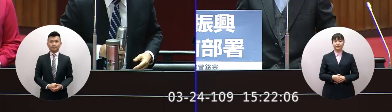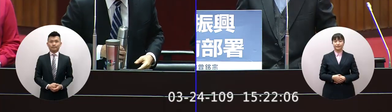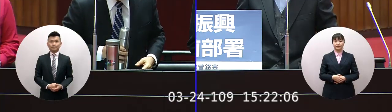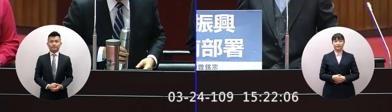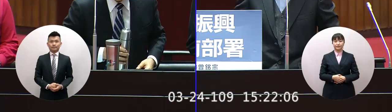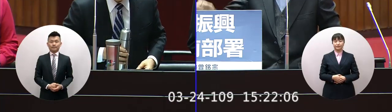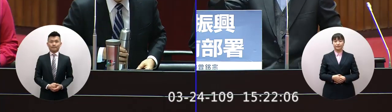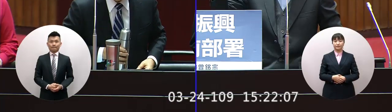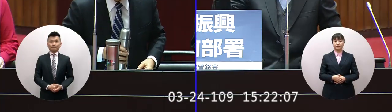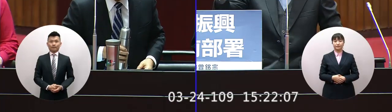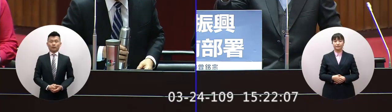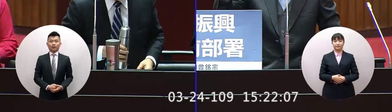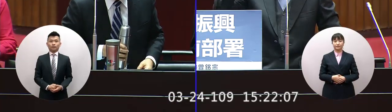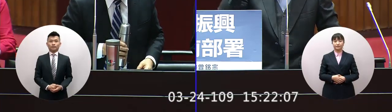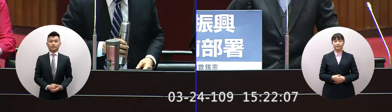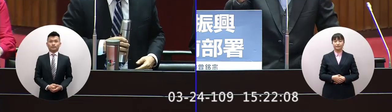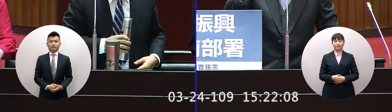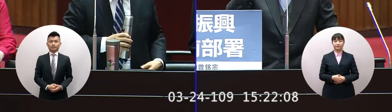现在对。